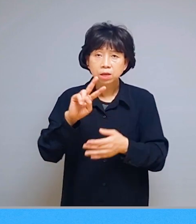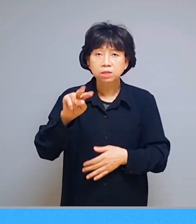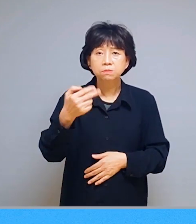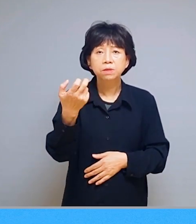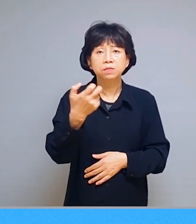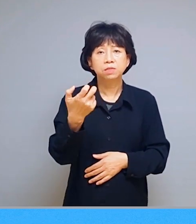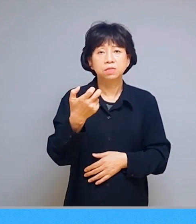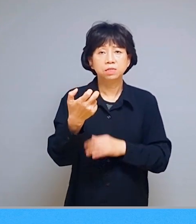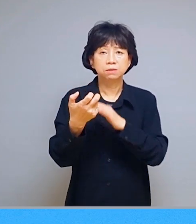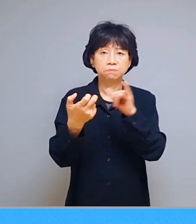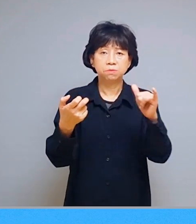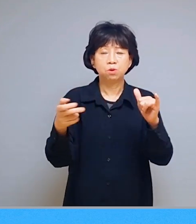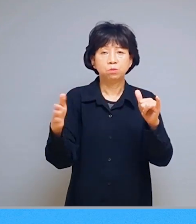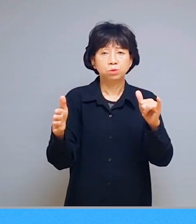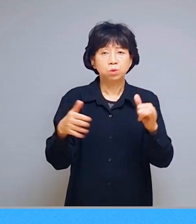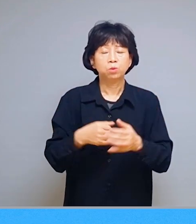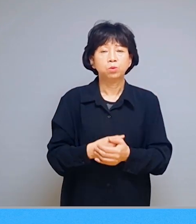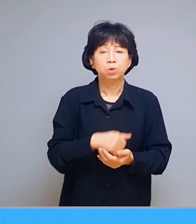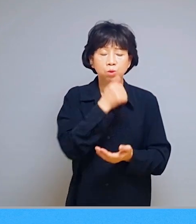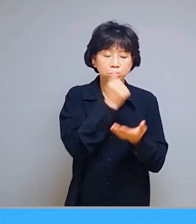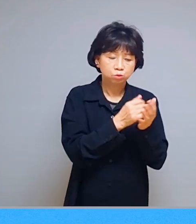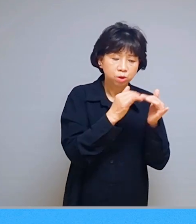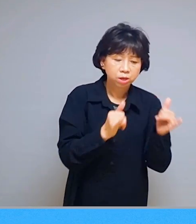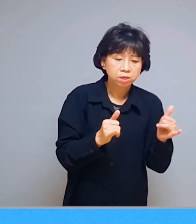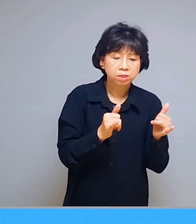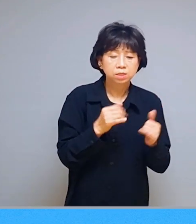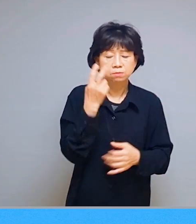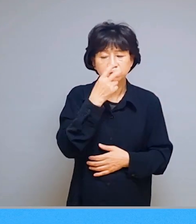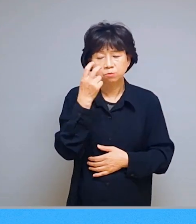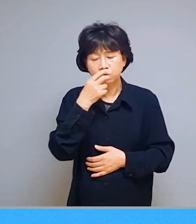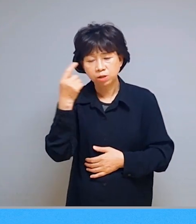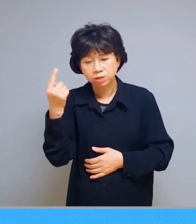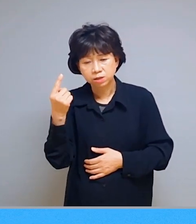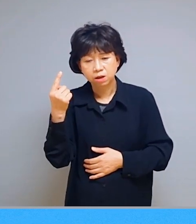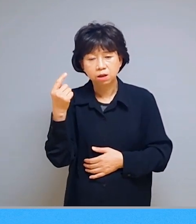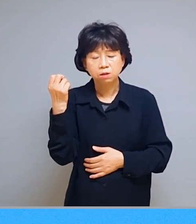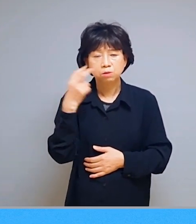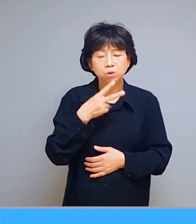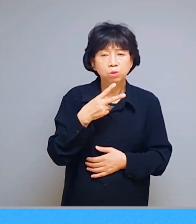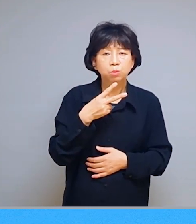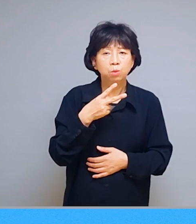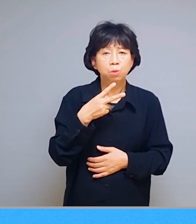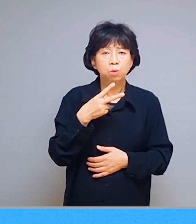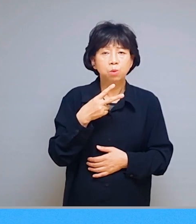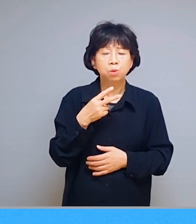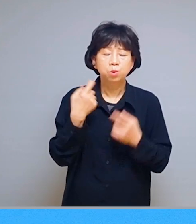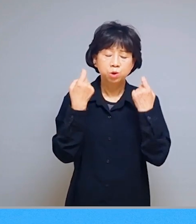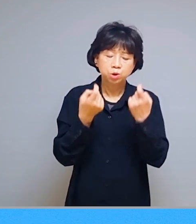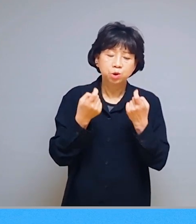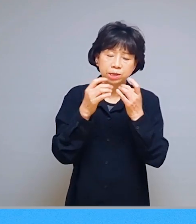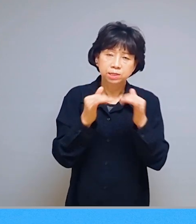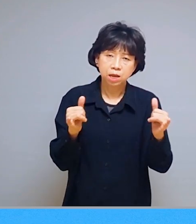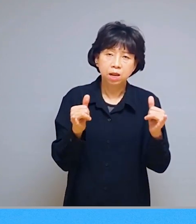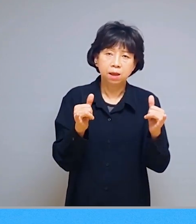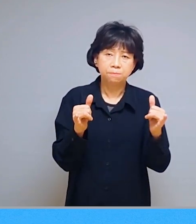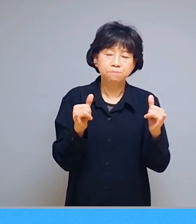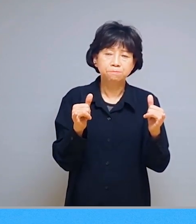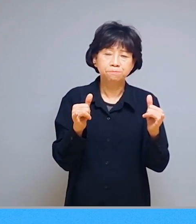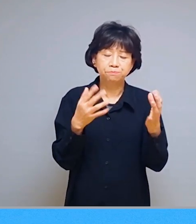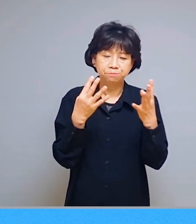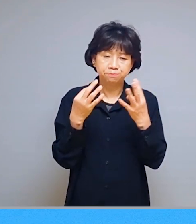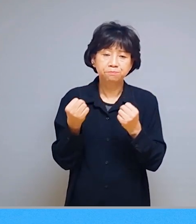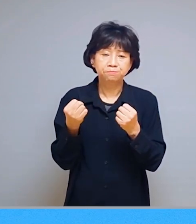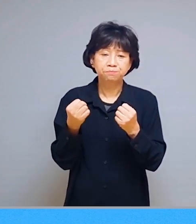있겠지요. 여행객도 물론 그 안에 타고 있기도 합니다. 하나님은 단순히 바울이 제수로 끌려가는 것이